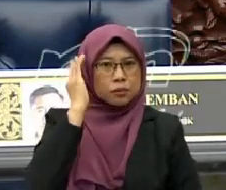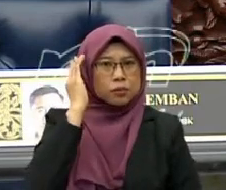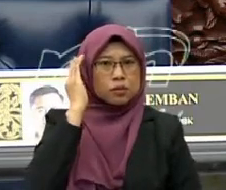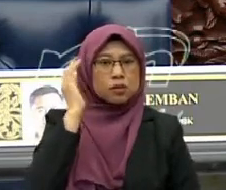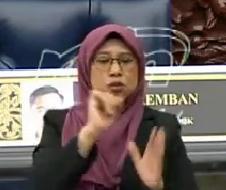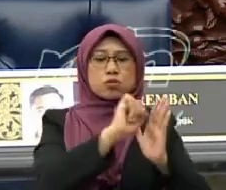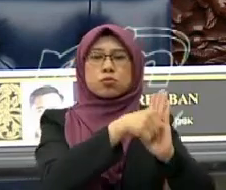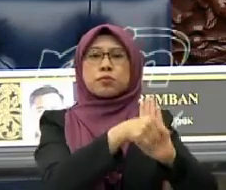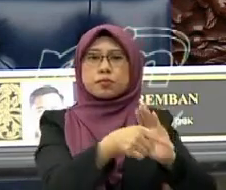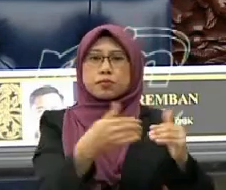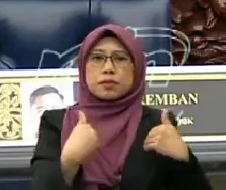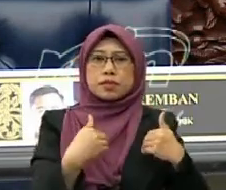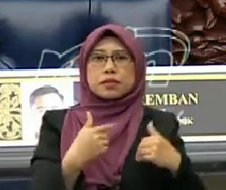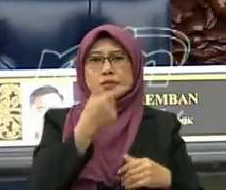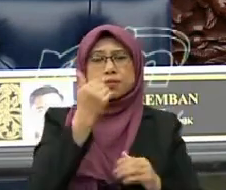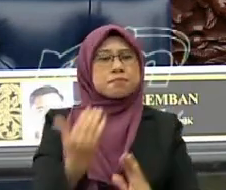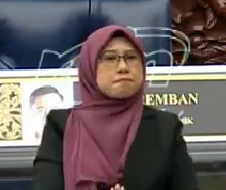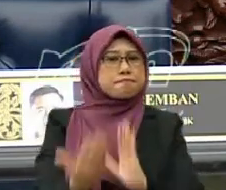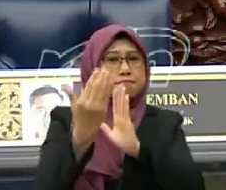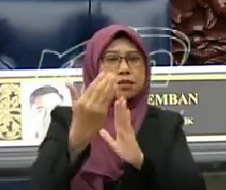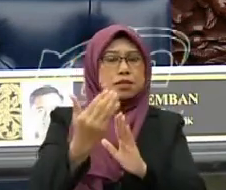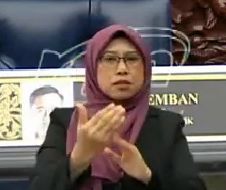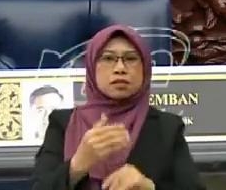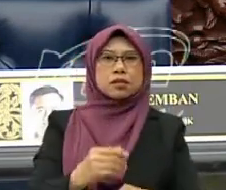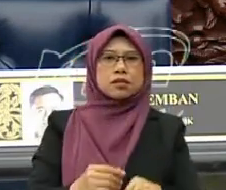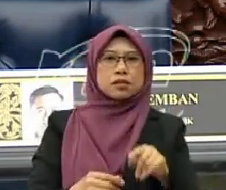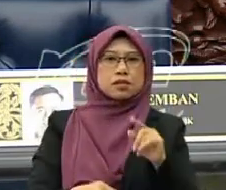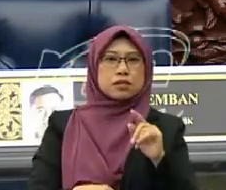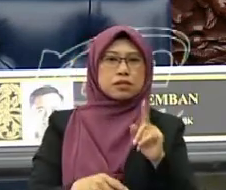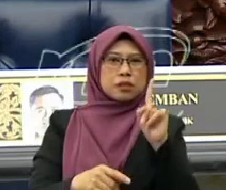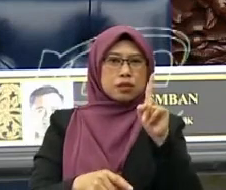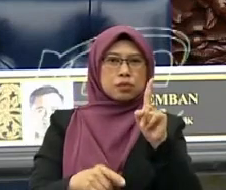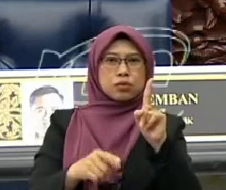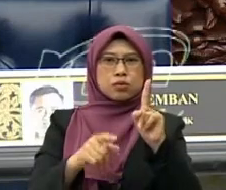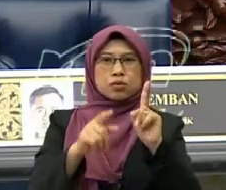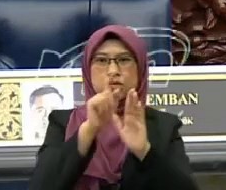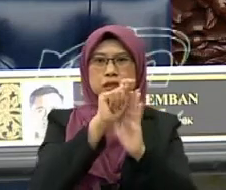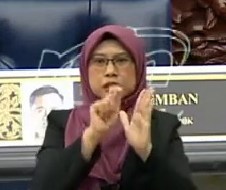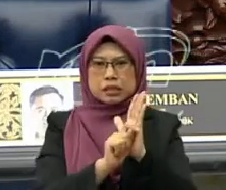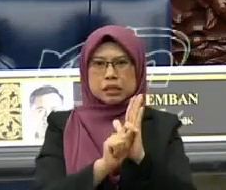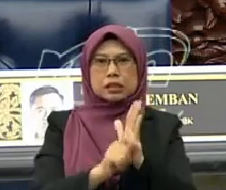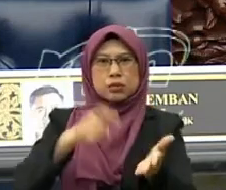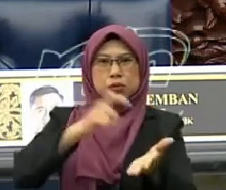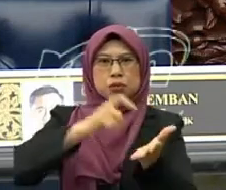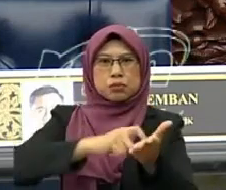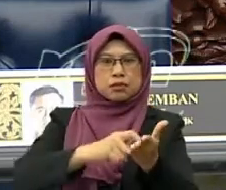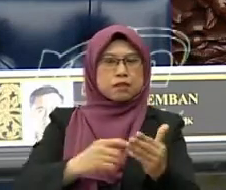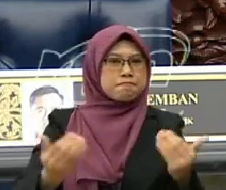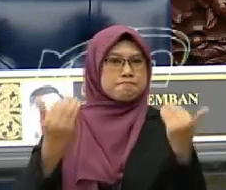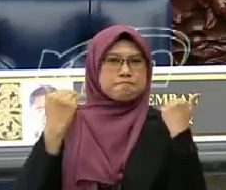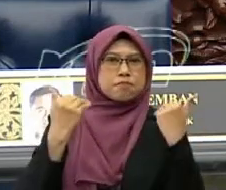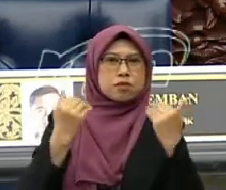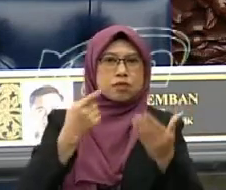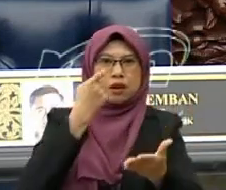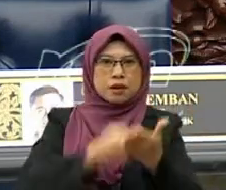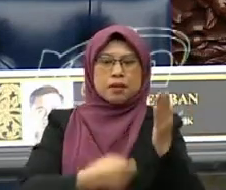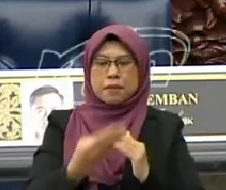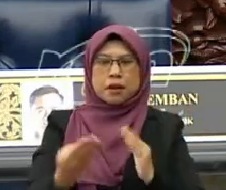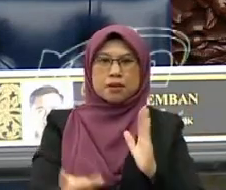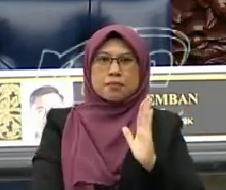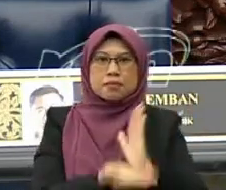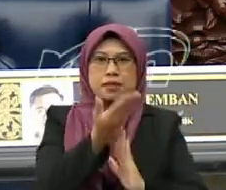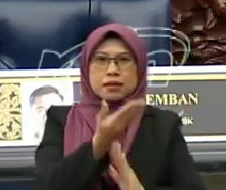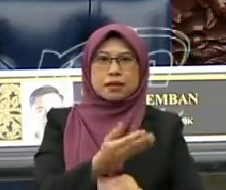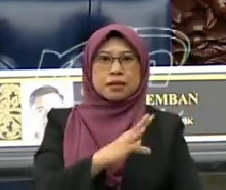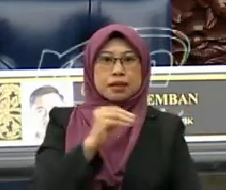dan kita berhadapan dengan satu triliun utang dan pengangguran harga barang meningkat tapi dengan